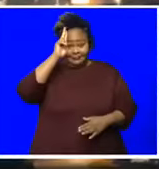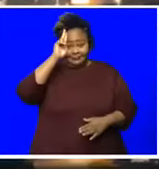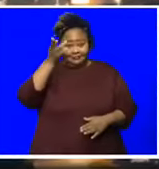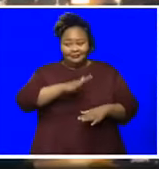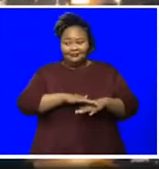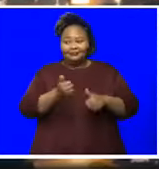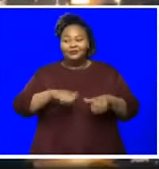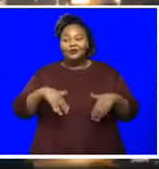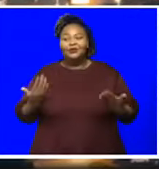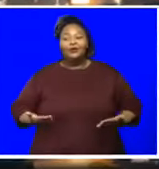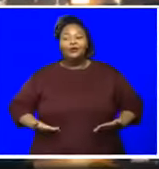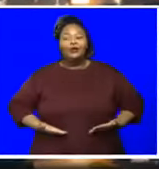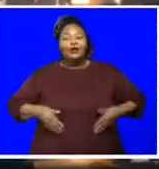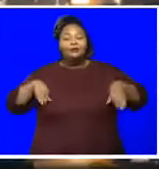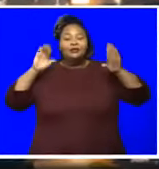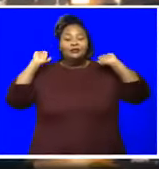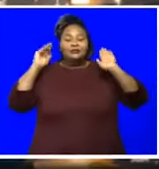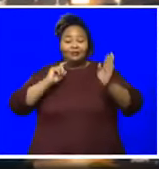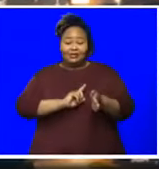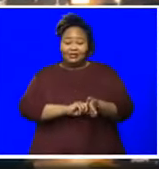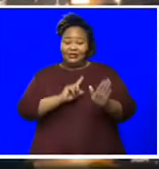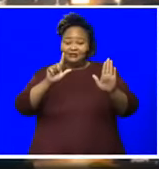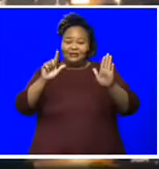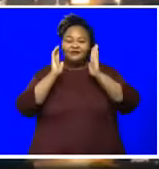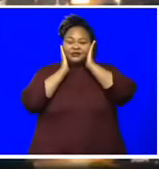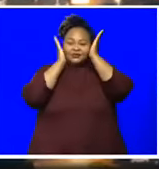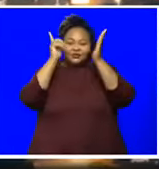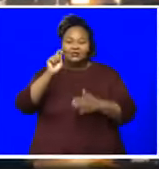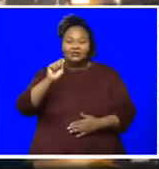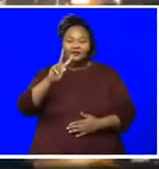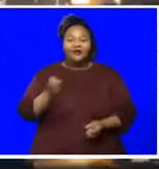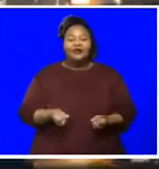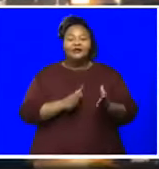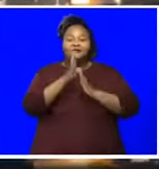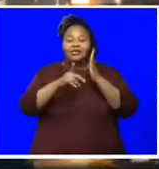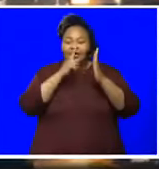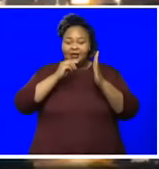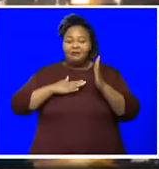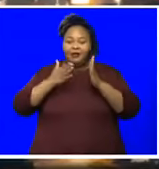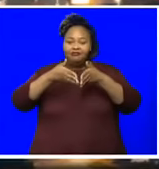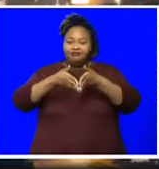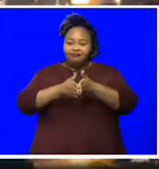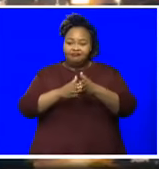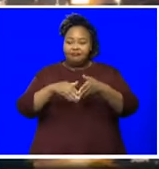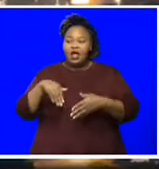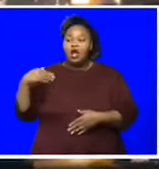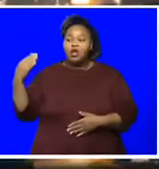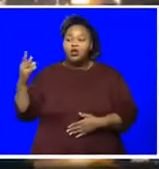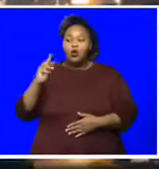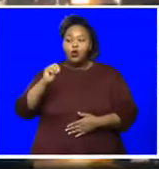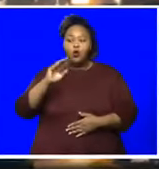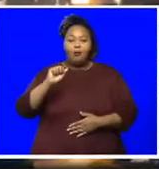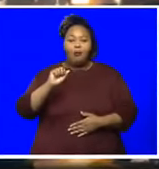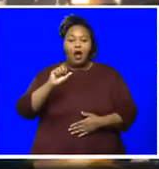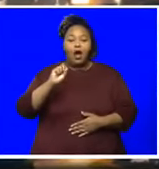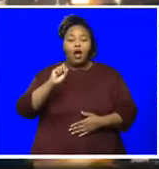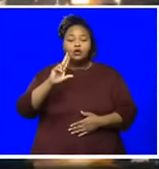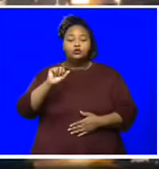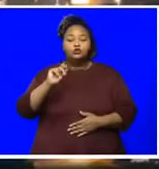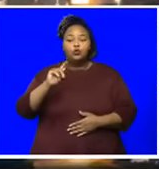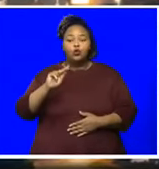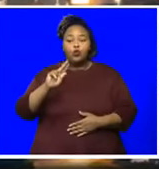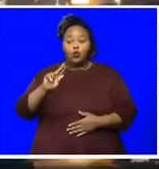Kuhlile masadla mahle ngelesihlanu kwaba kuhle ke kuhlanganiswa Tindzaba lapha ke Eswatini TV lendawo ethula ke ngilinde ukuhlewa kwamasuku anaye